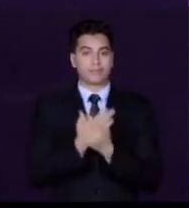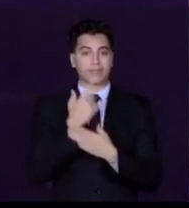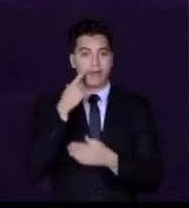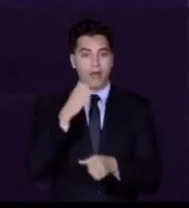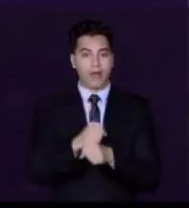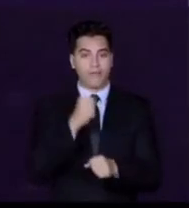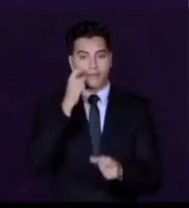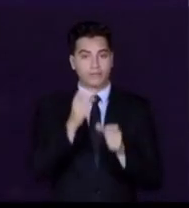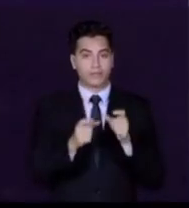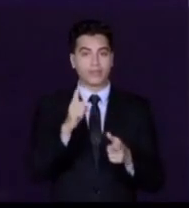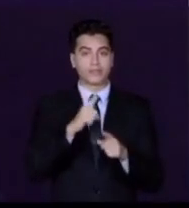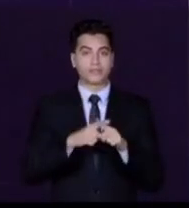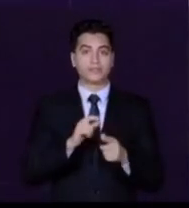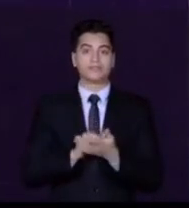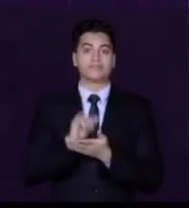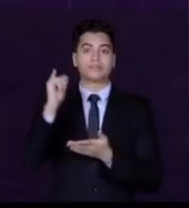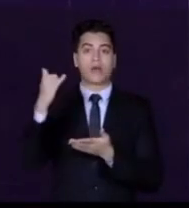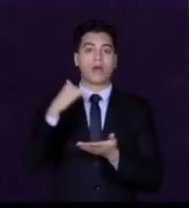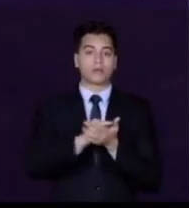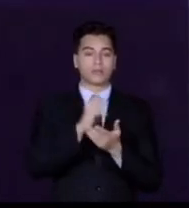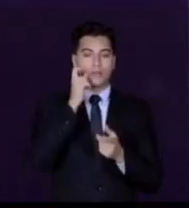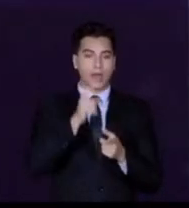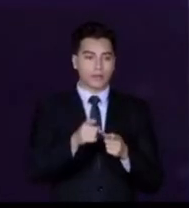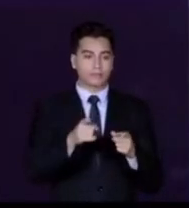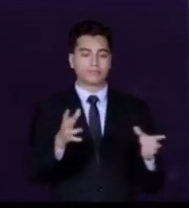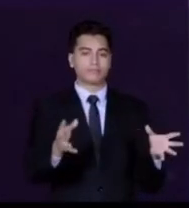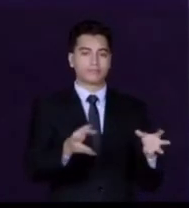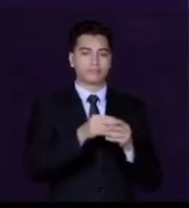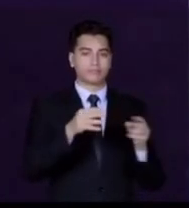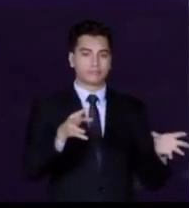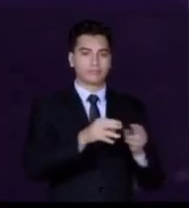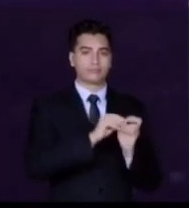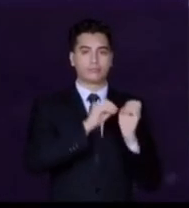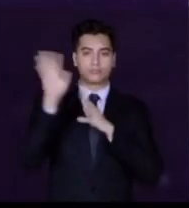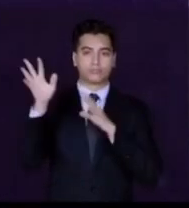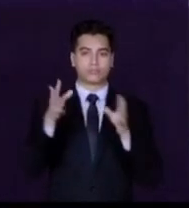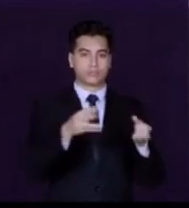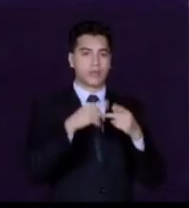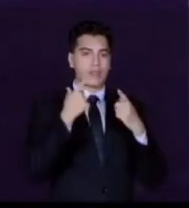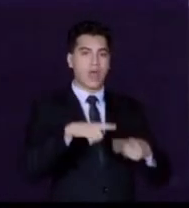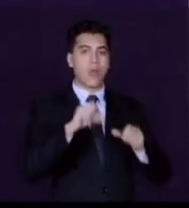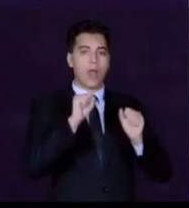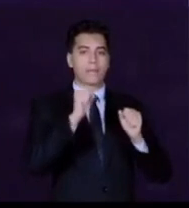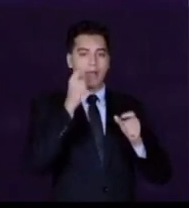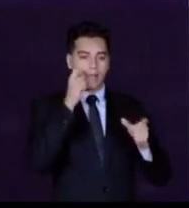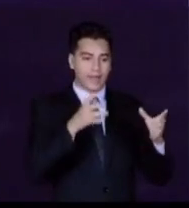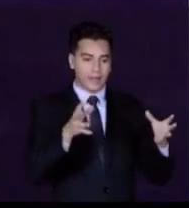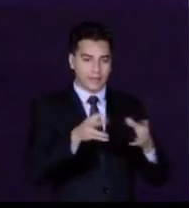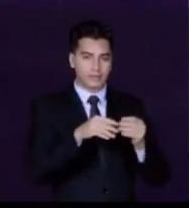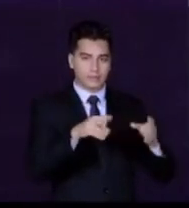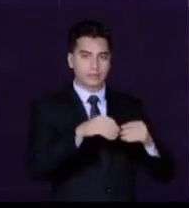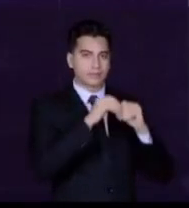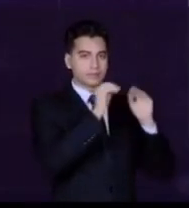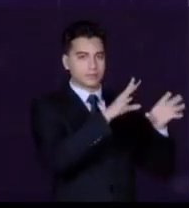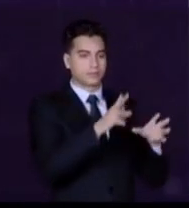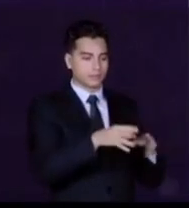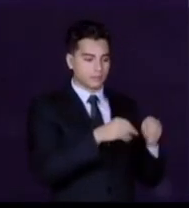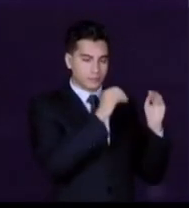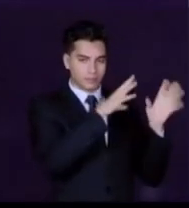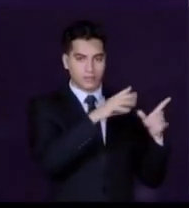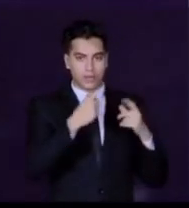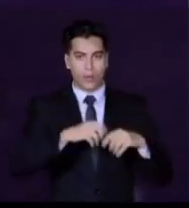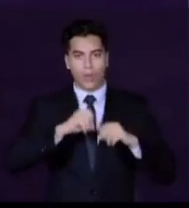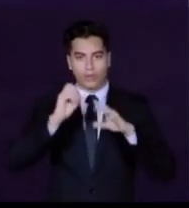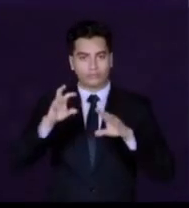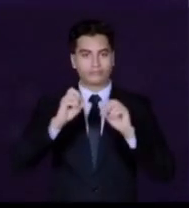ترجع المواطنين دي للبلاد، وكان طبعا فيهم ناس منصابين بالفيروس، وده برضو